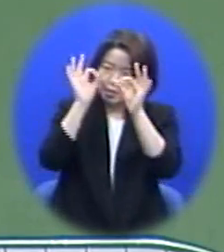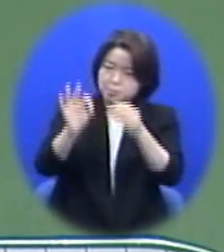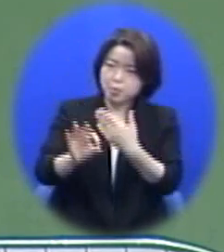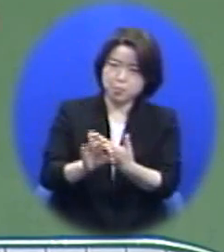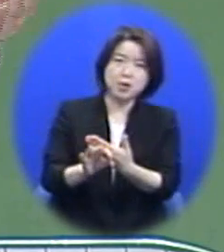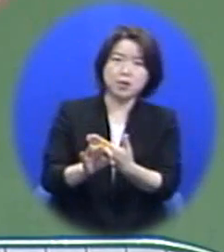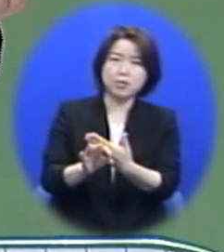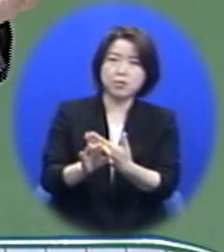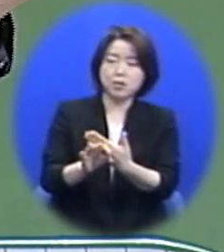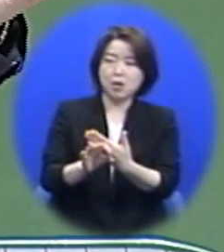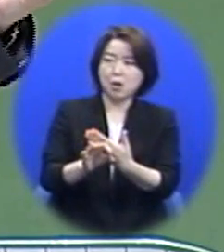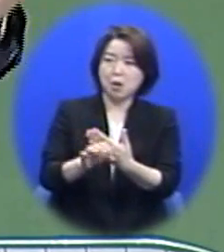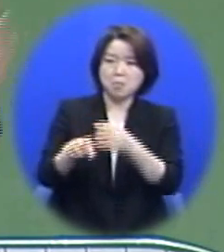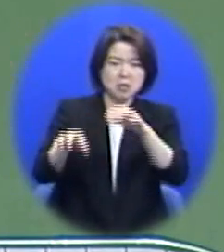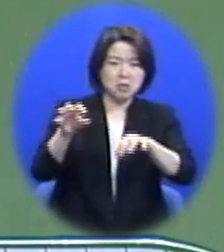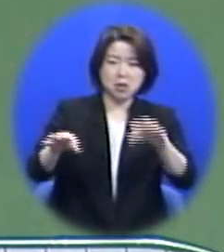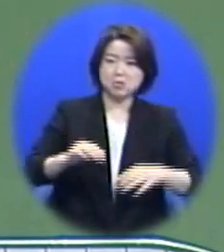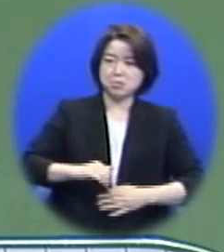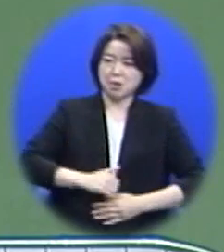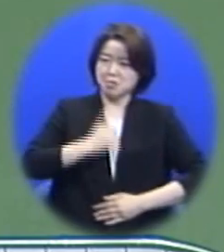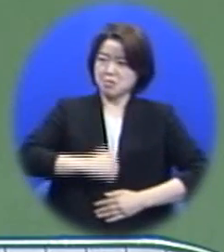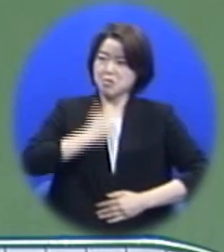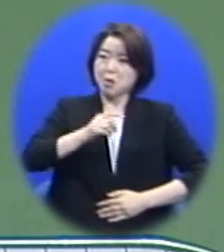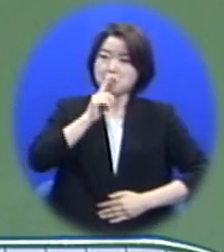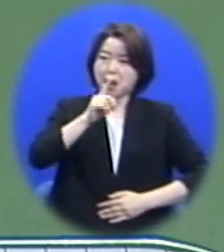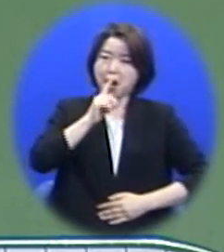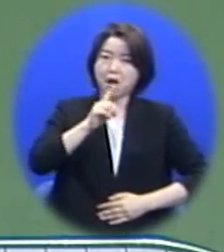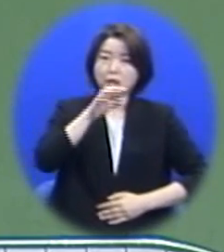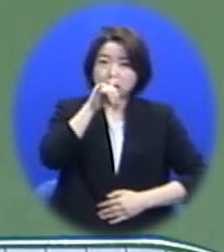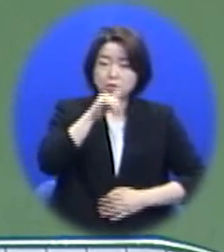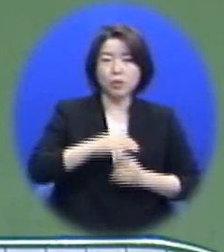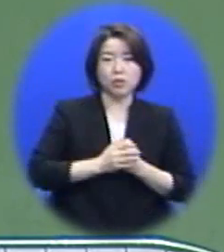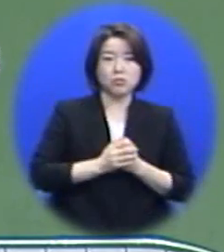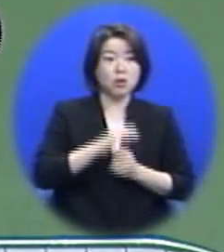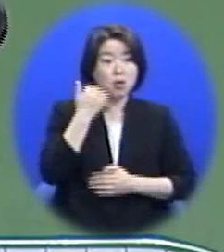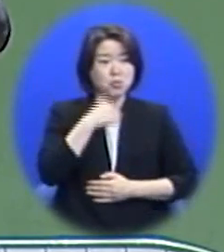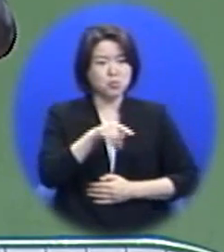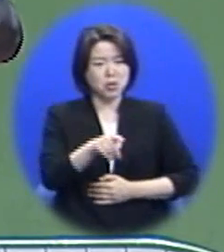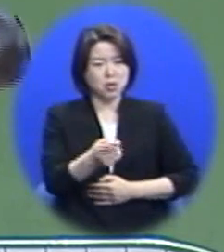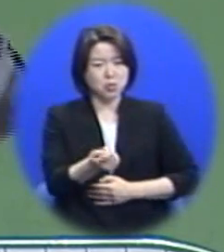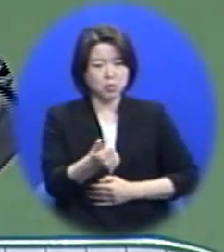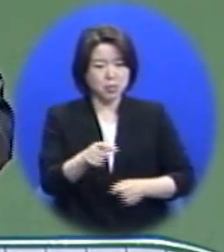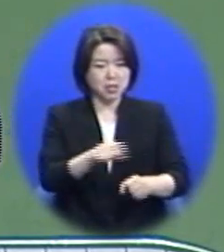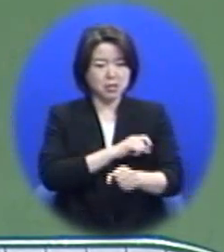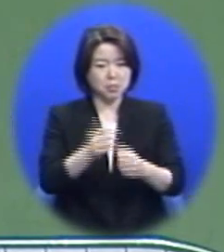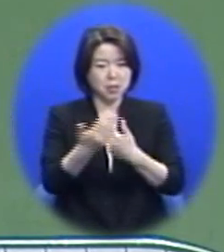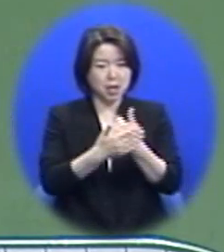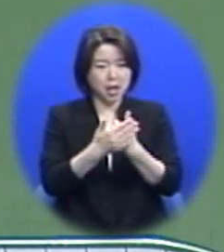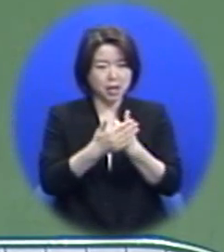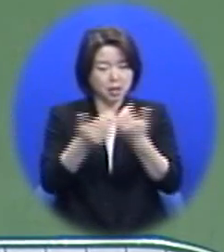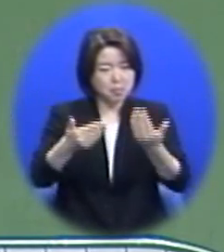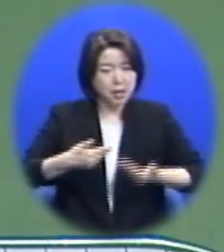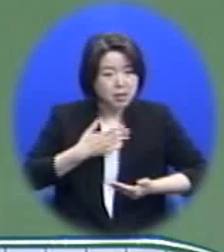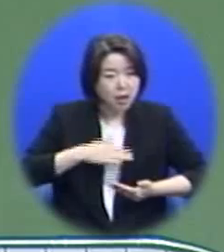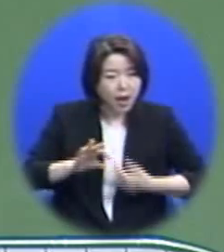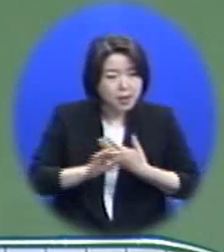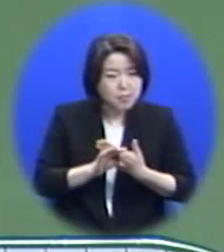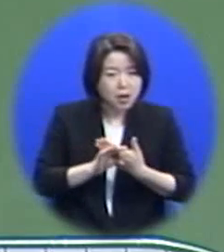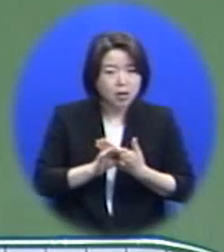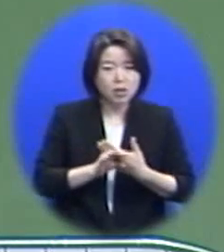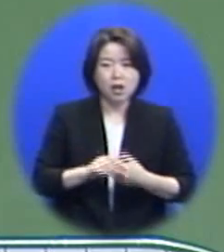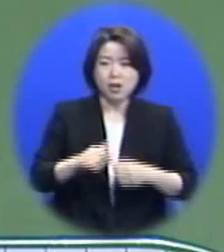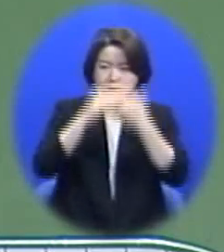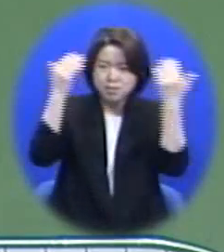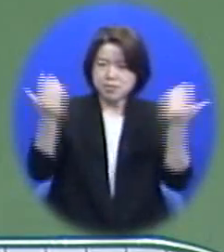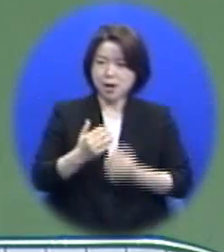그러면 여기저기서 분노의 말이 터져 나옵니다 누가 조금이라도 특혜를 받는 것을 알고 나면 그러면